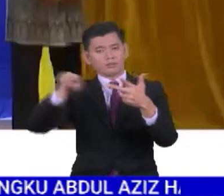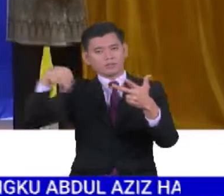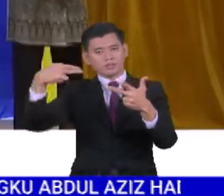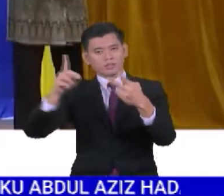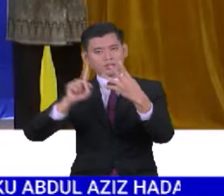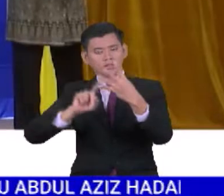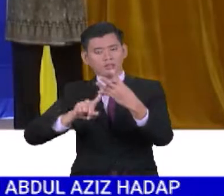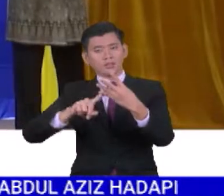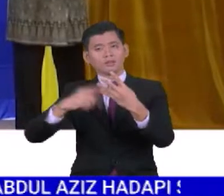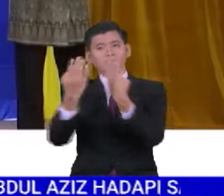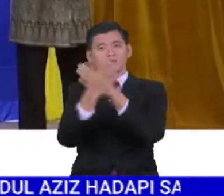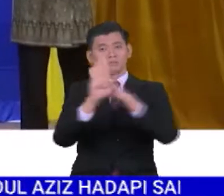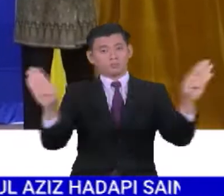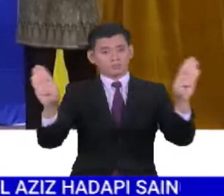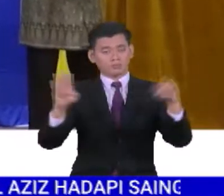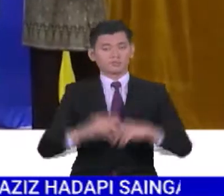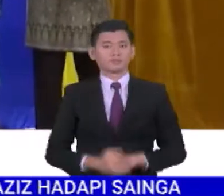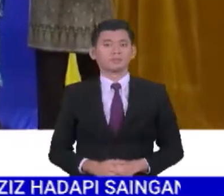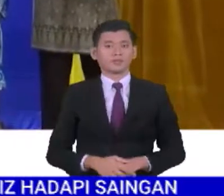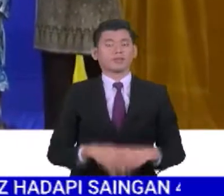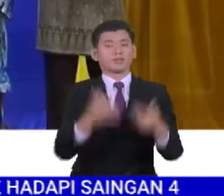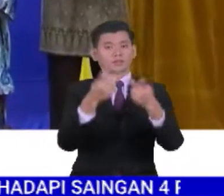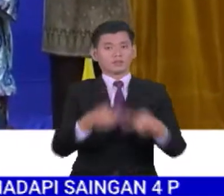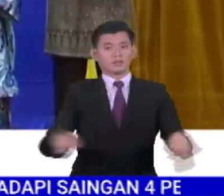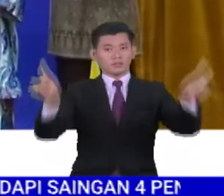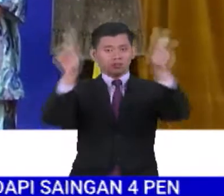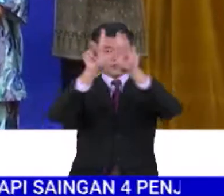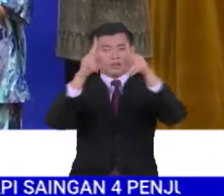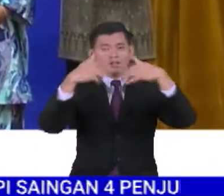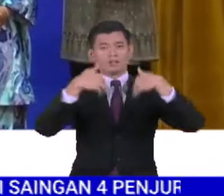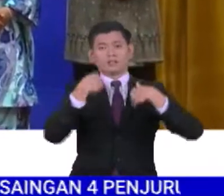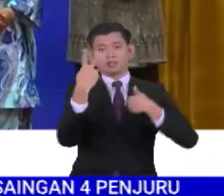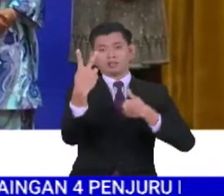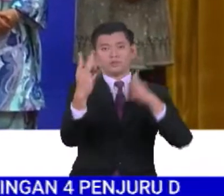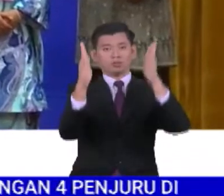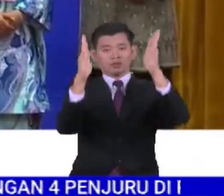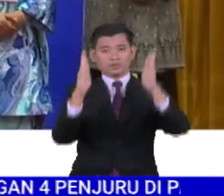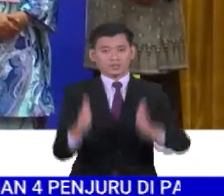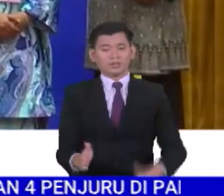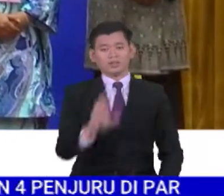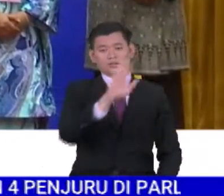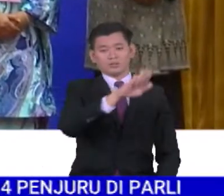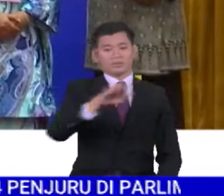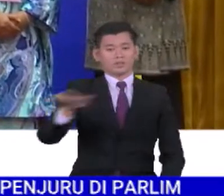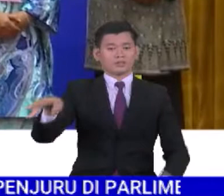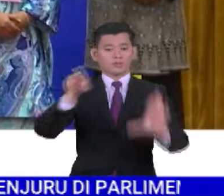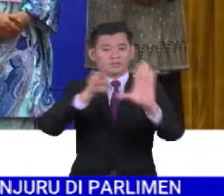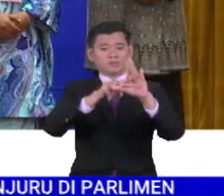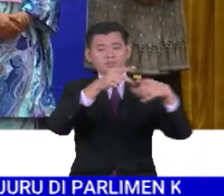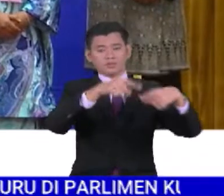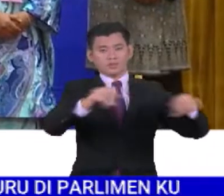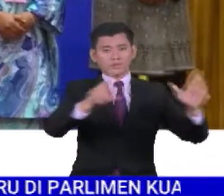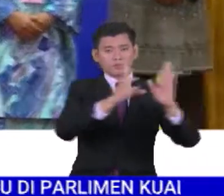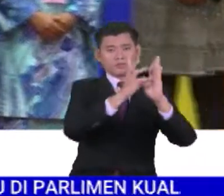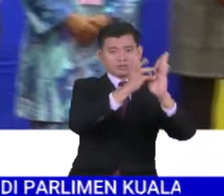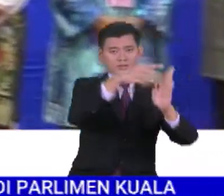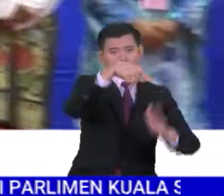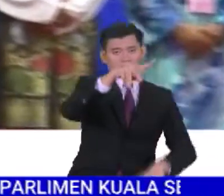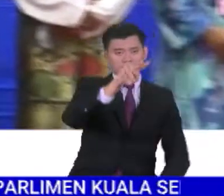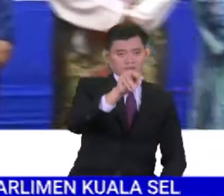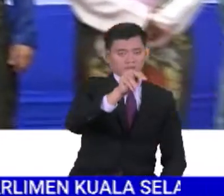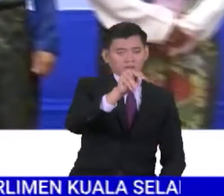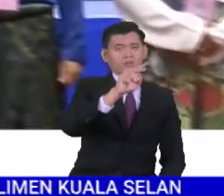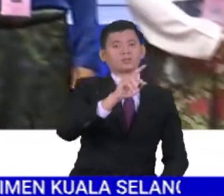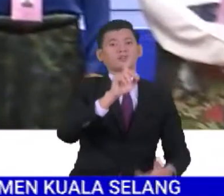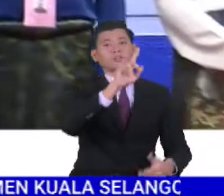bebas. Di Kangar juga bakal menyaksikan dua beradik yang bertanding di dua kerusi DUN berbeza iaitu mewakili PN